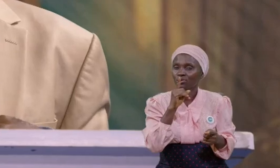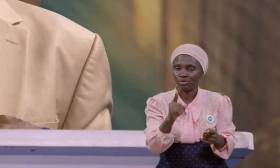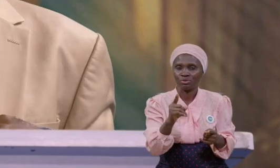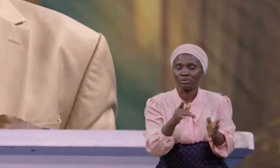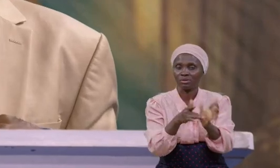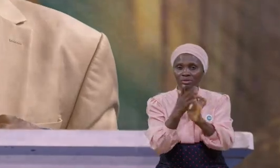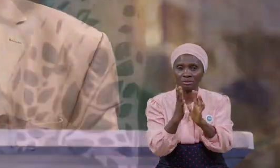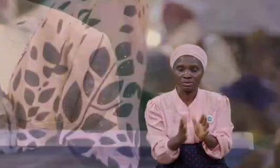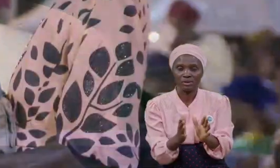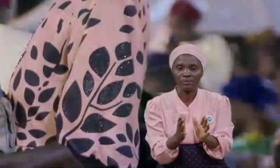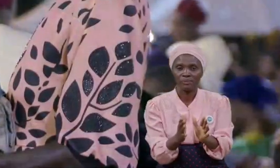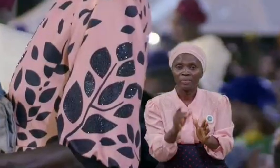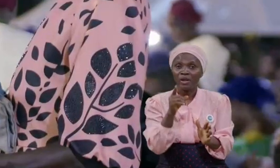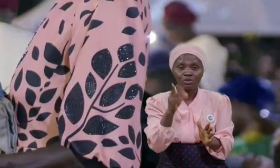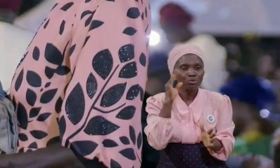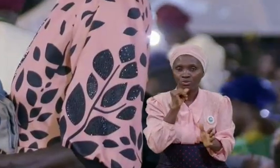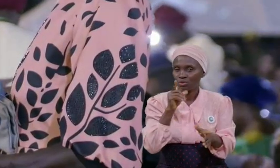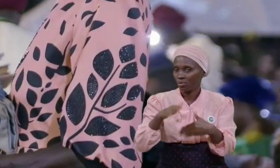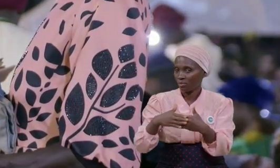vous ne retournerez plus.